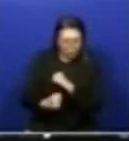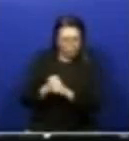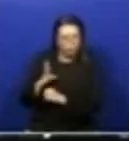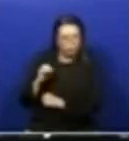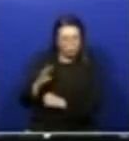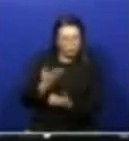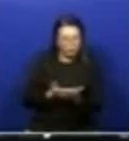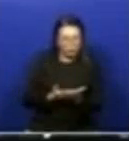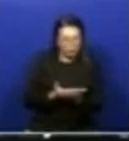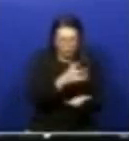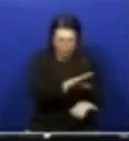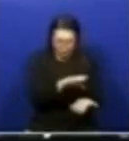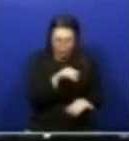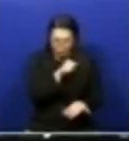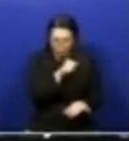ที่นี่